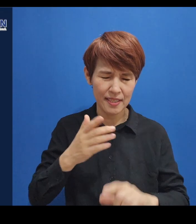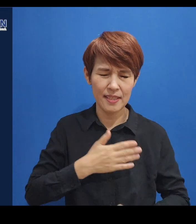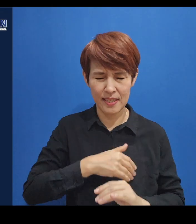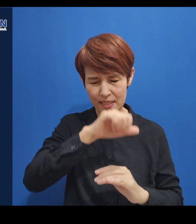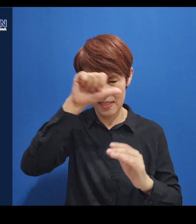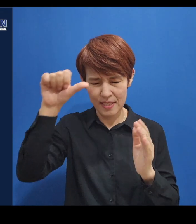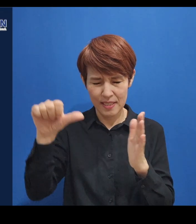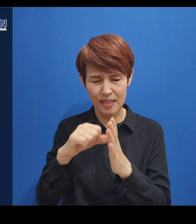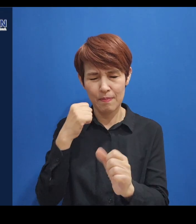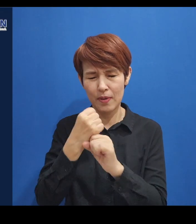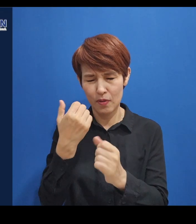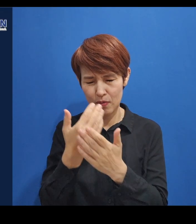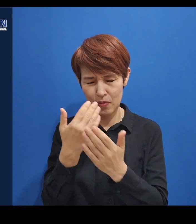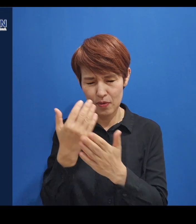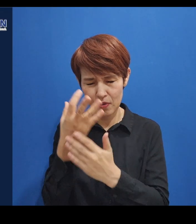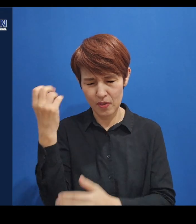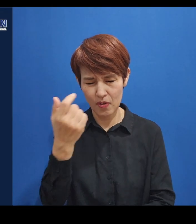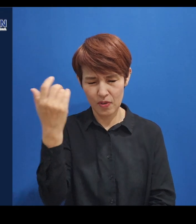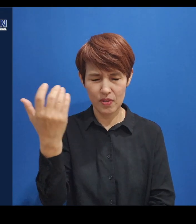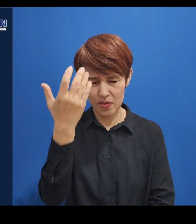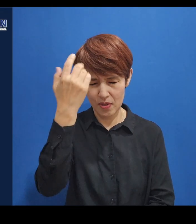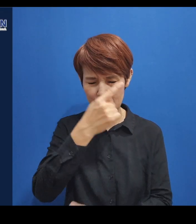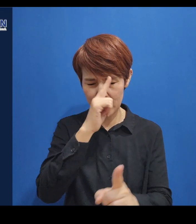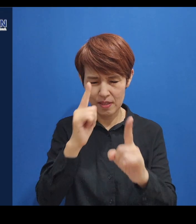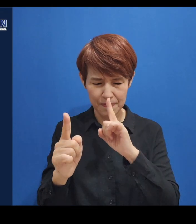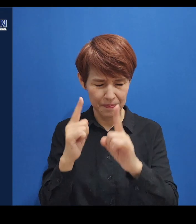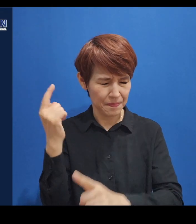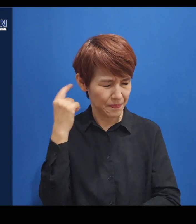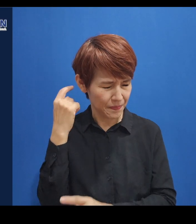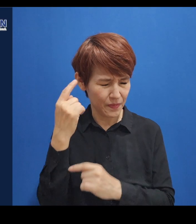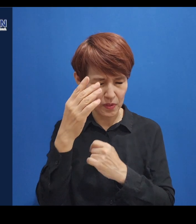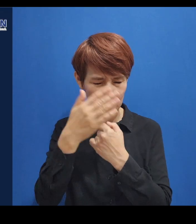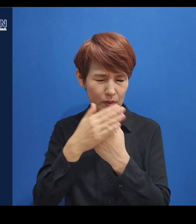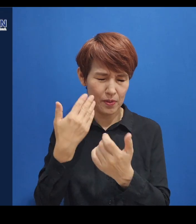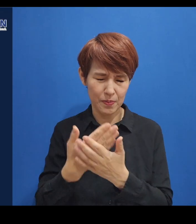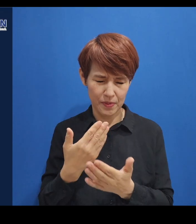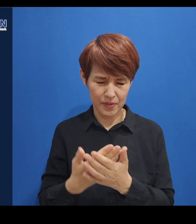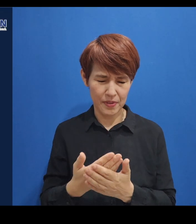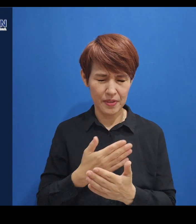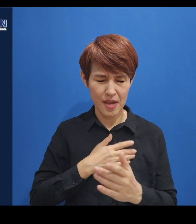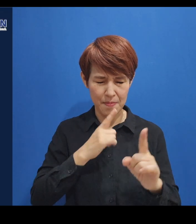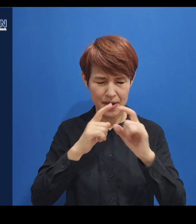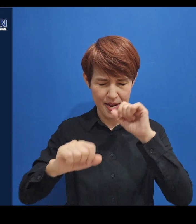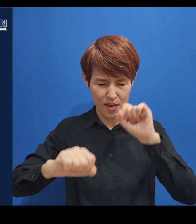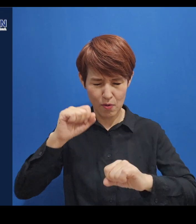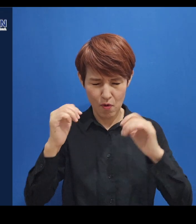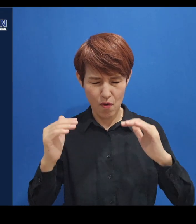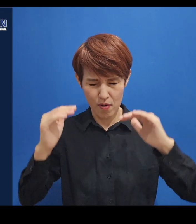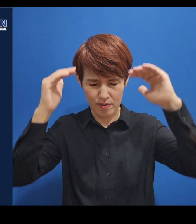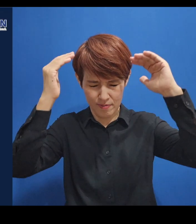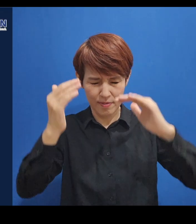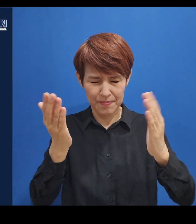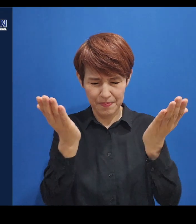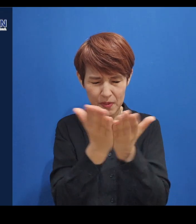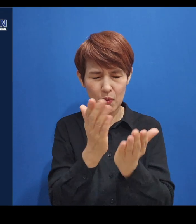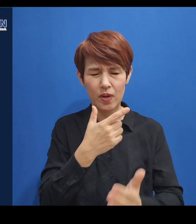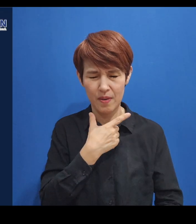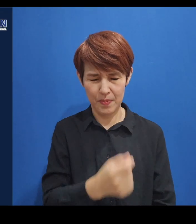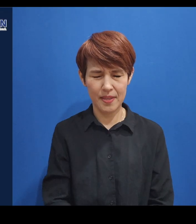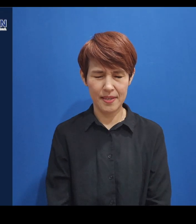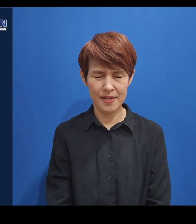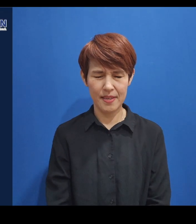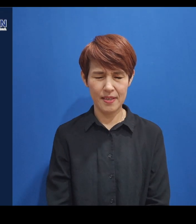안에서 말씀하시는 성령의 증언을 듣게 하옵소서. 하나님, 나의 언행이 어른스럽기 원합니다.